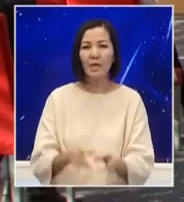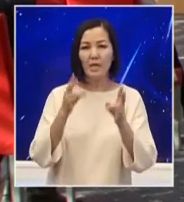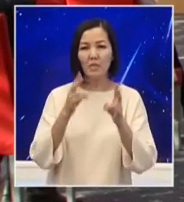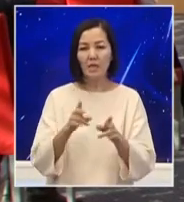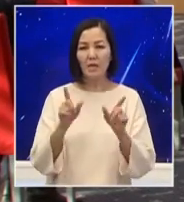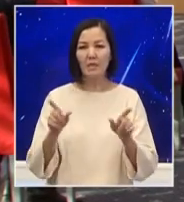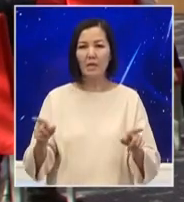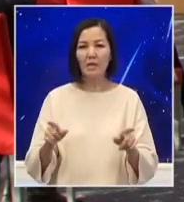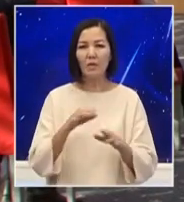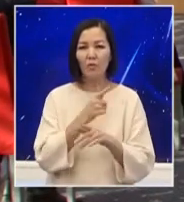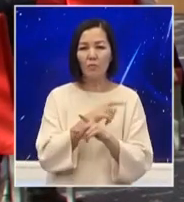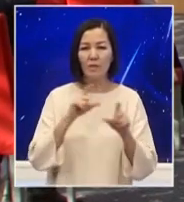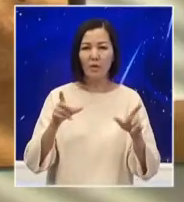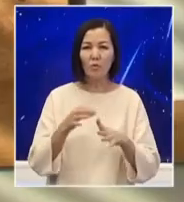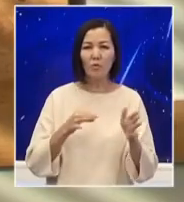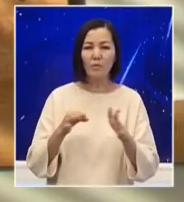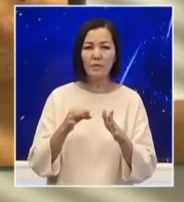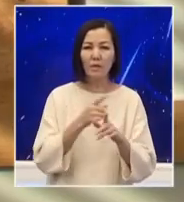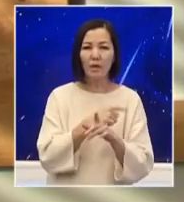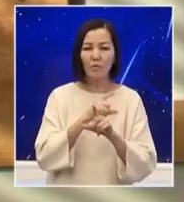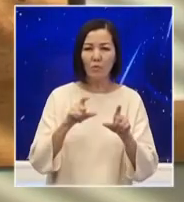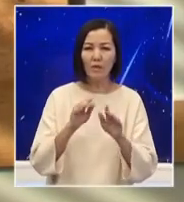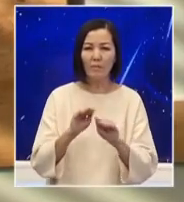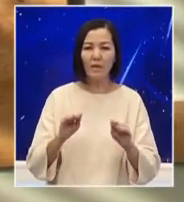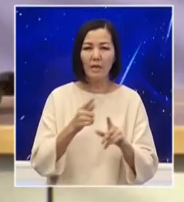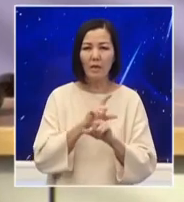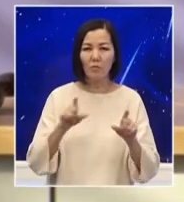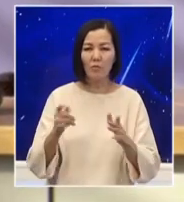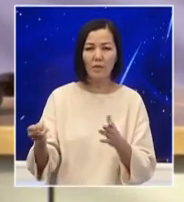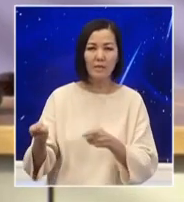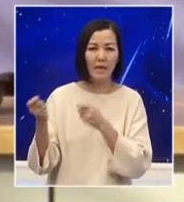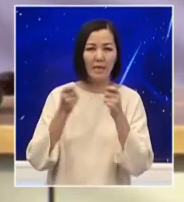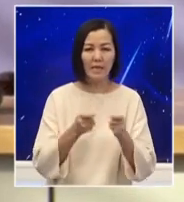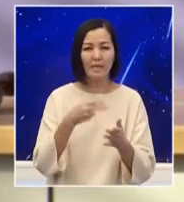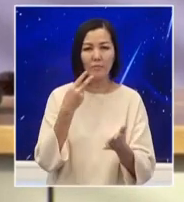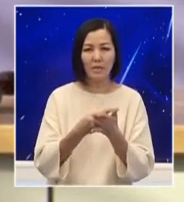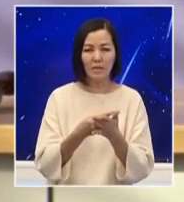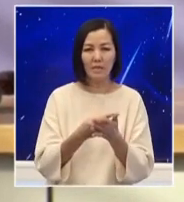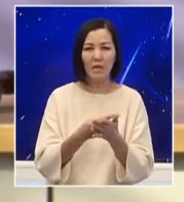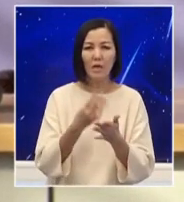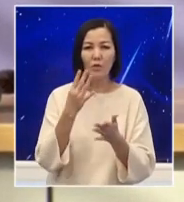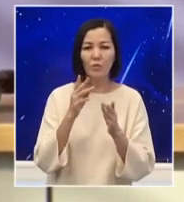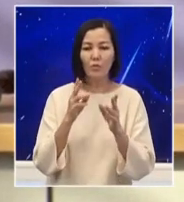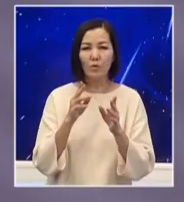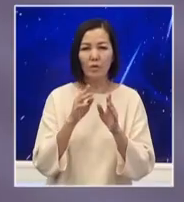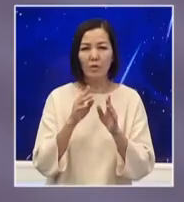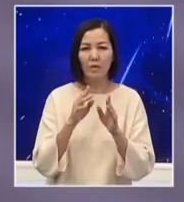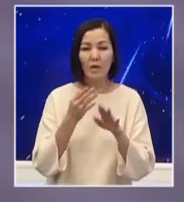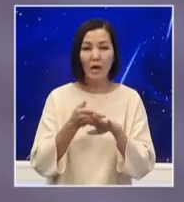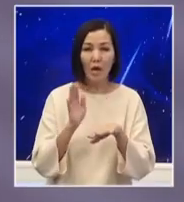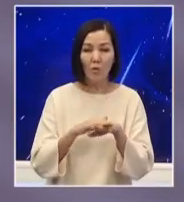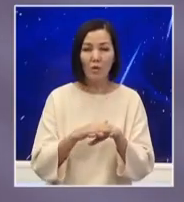алғандар қалалық көпсалалы және облыстық аурухана мен балалар ауруханасына жеткізілді. Зардап шеккен төртеуінің халі аса